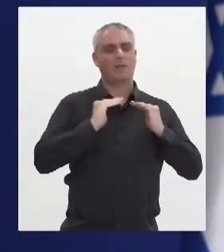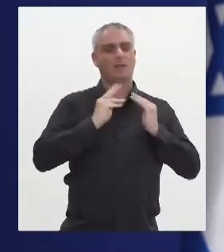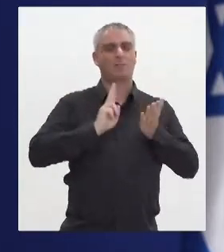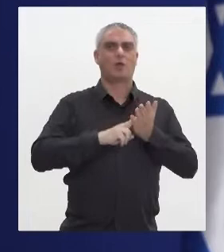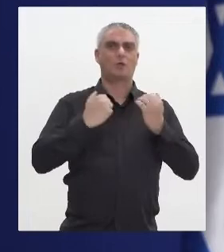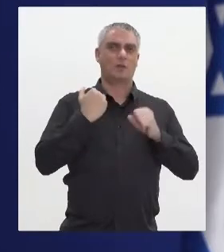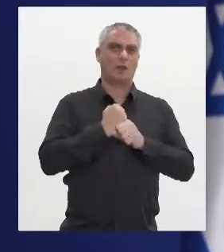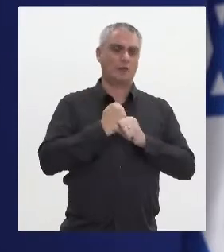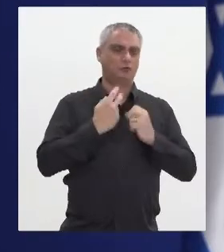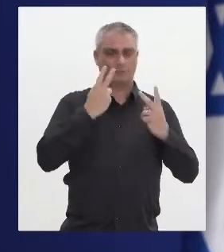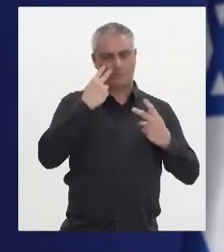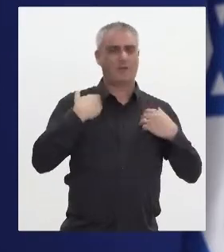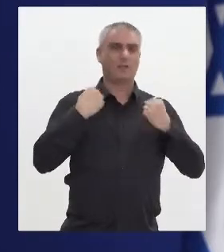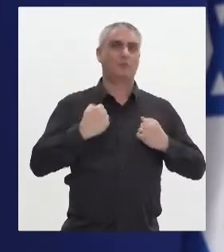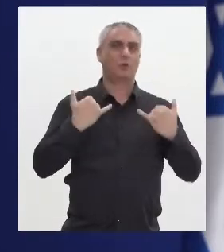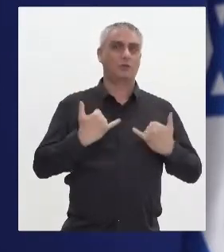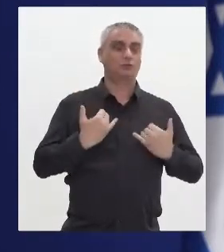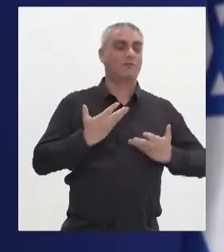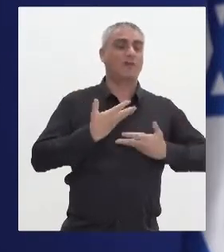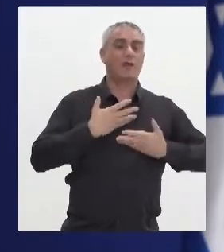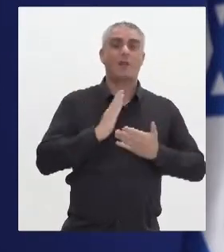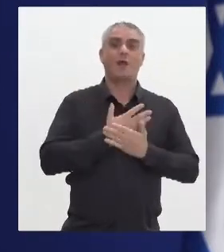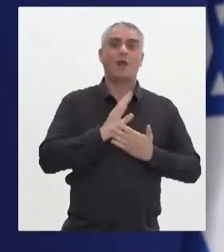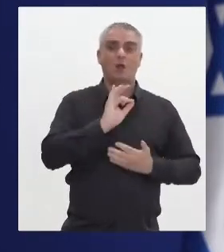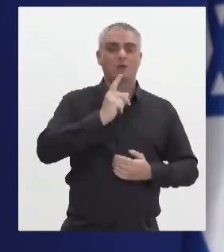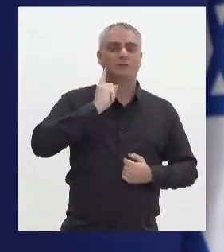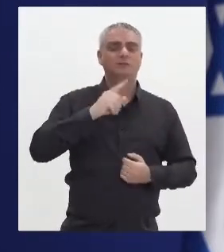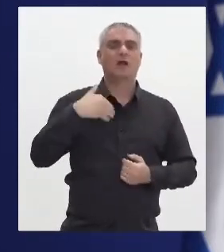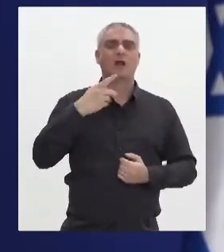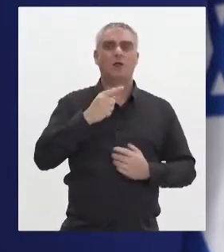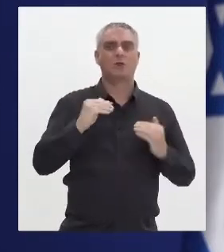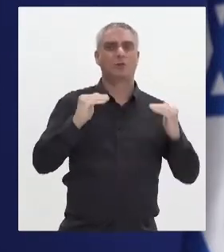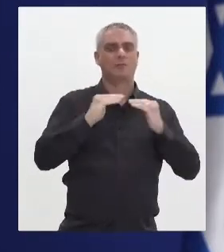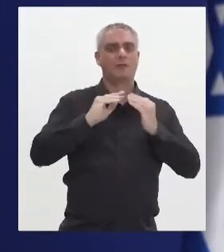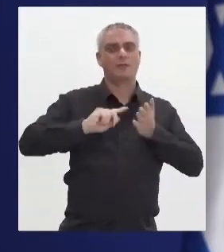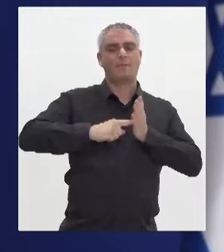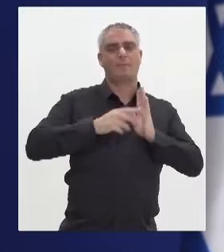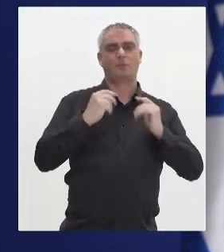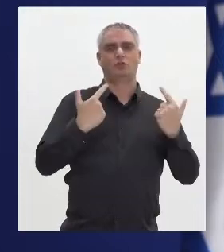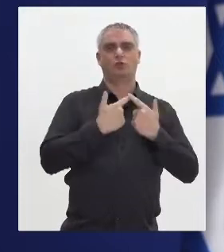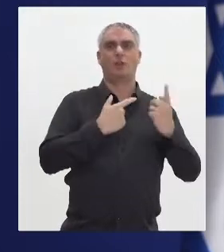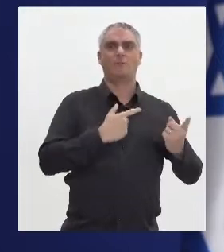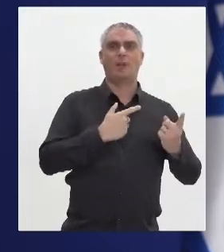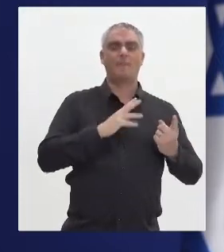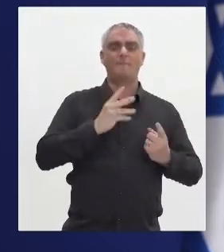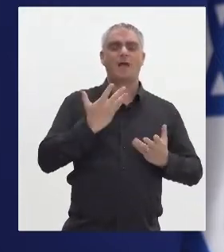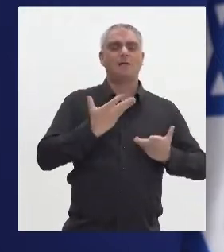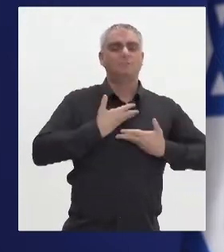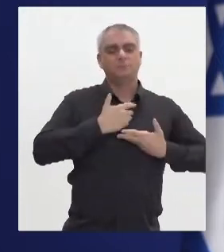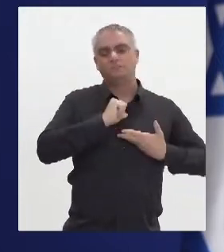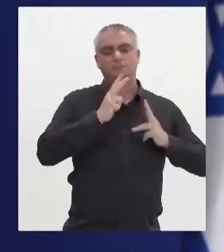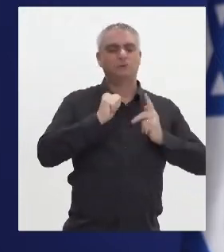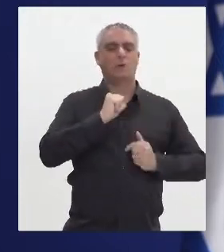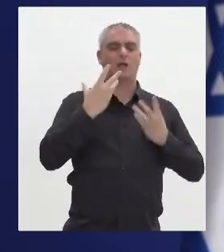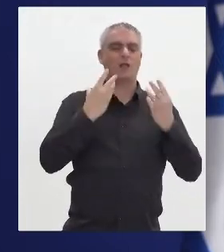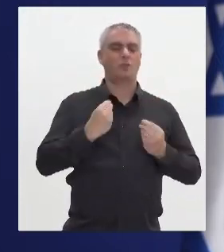מבצעית ביטחונית קבלת ההחלטות שלנו צריכה להיות לפי מטרות המלחמה מה ישיג בצורה הטובה ביותר